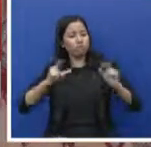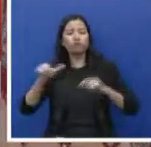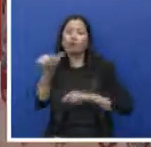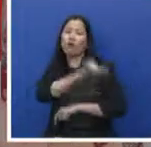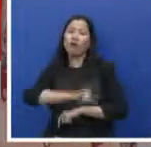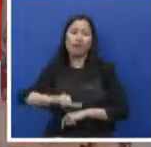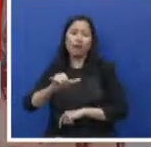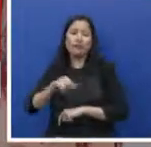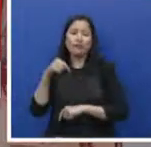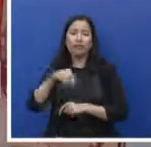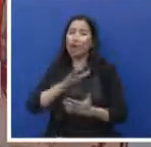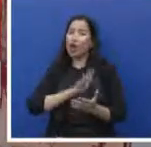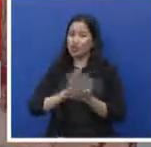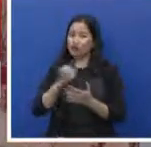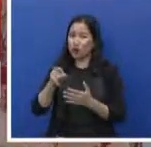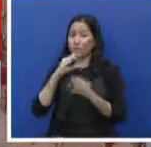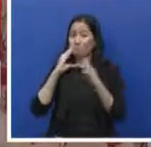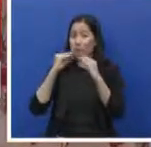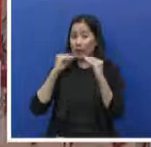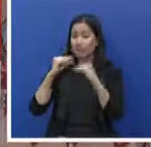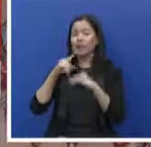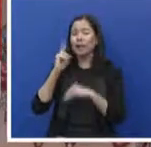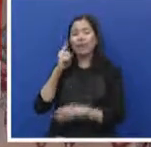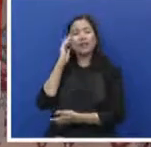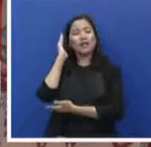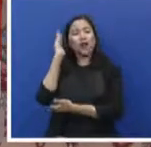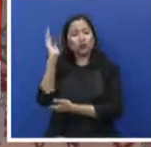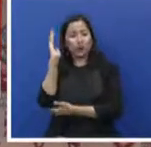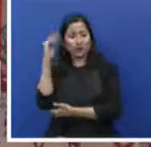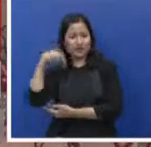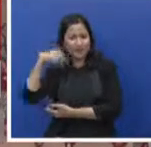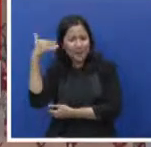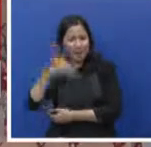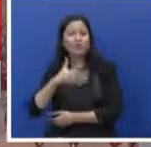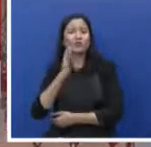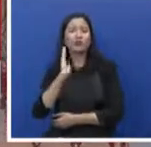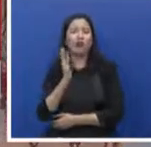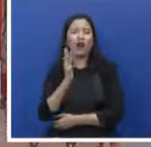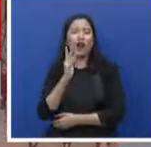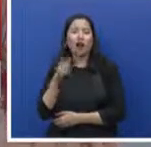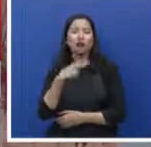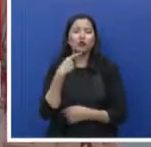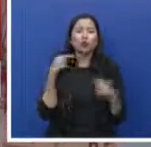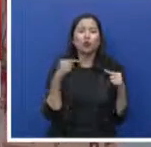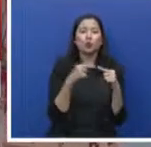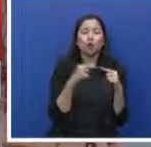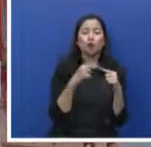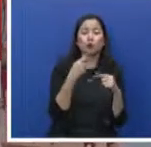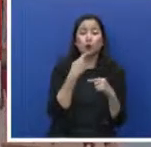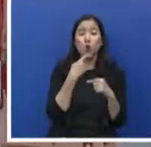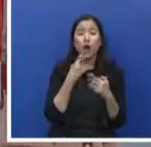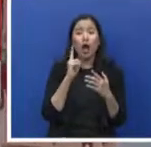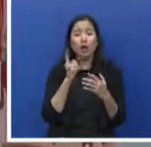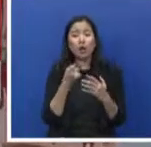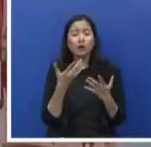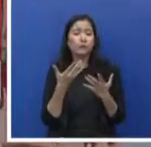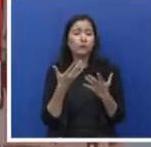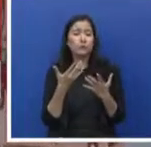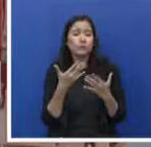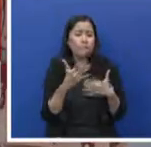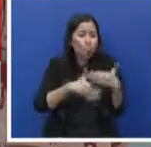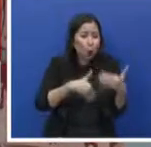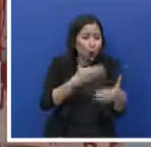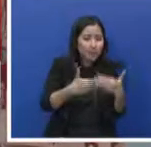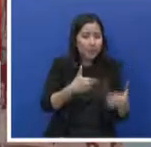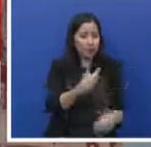Oke, dan kita akan langsung membahasnya bersama narasumber kali ini sudah hadir untuk terkait bagaimana dan sejauh mana proses